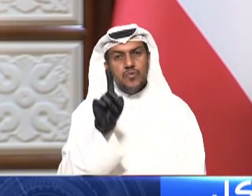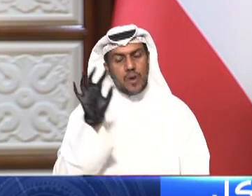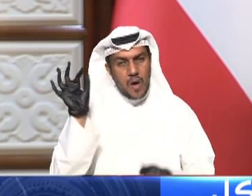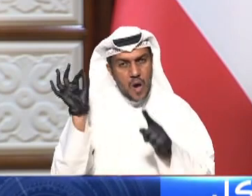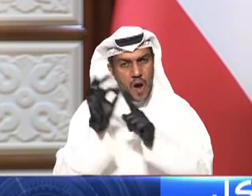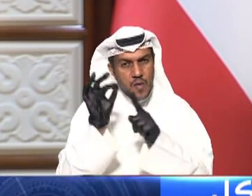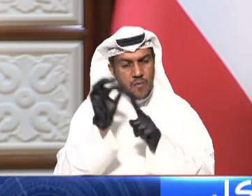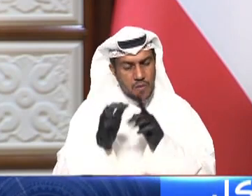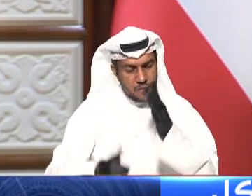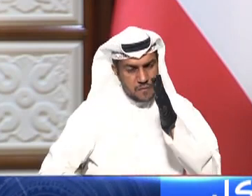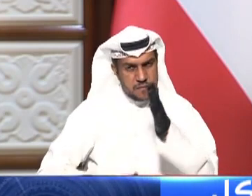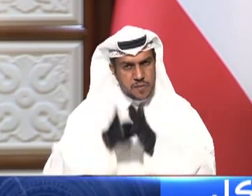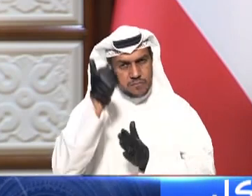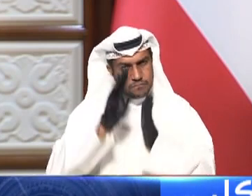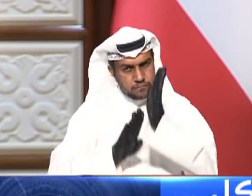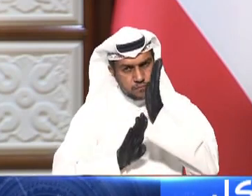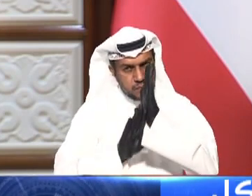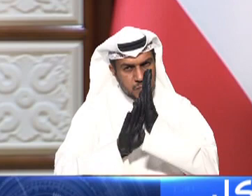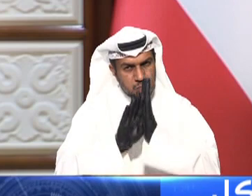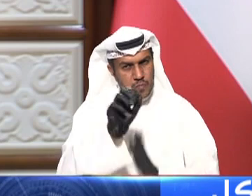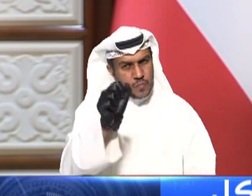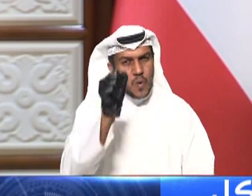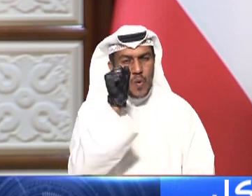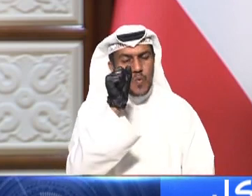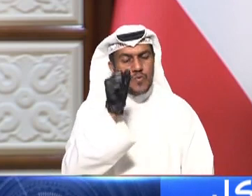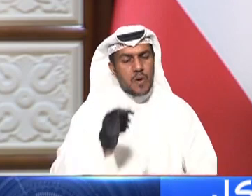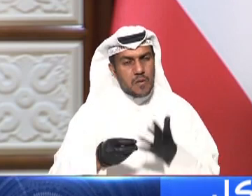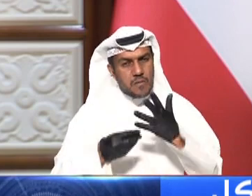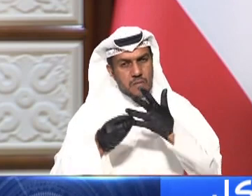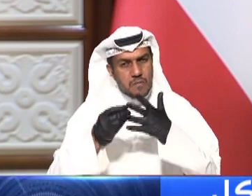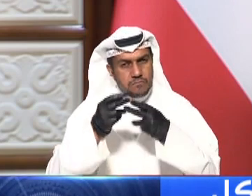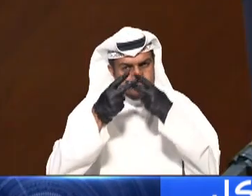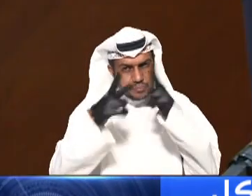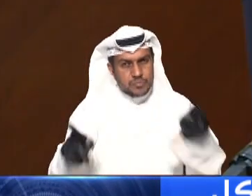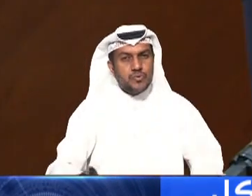مرحلة العودة التدريجية إلى